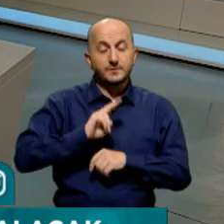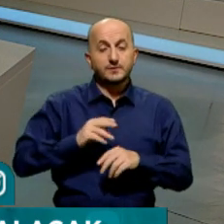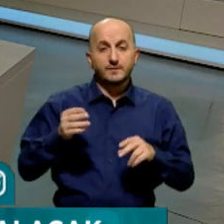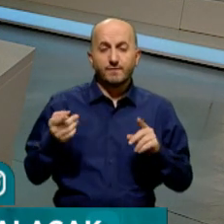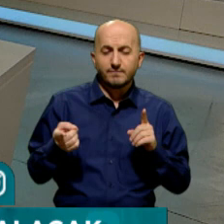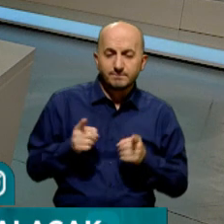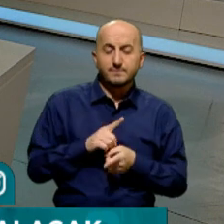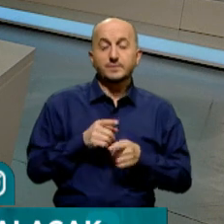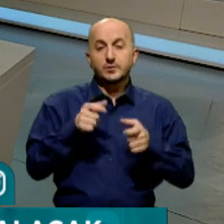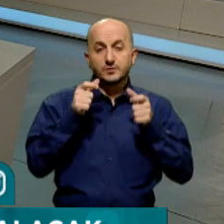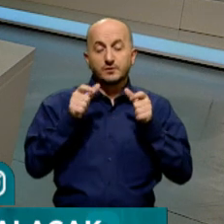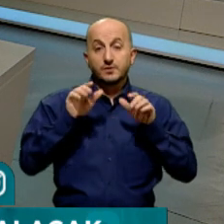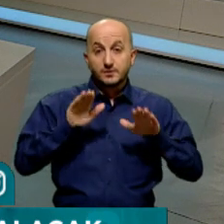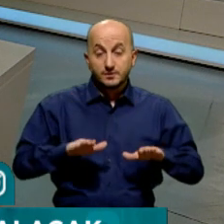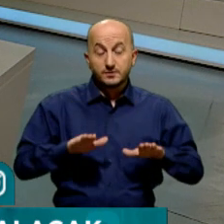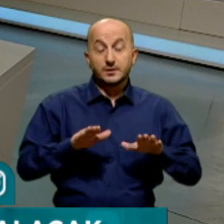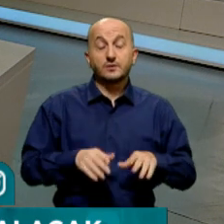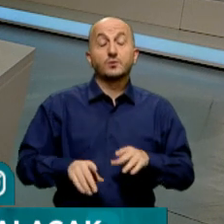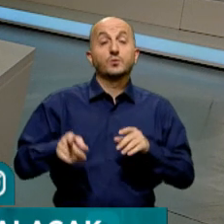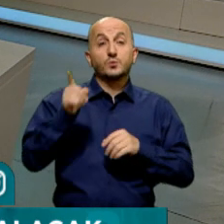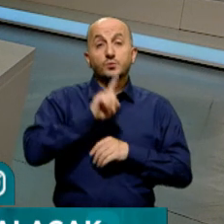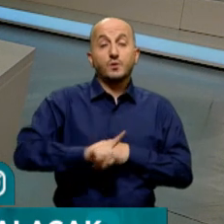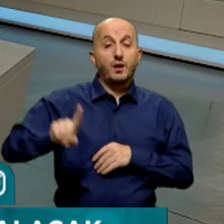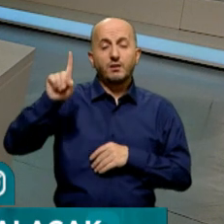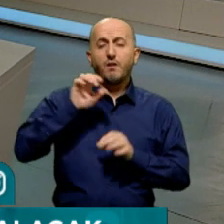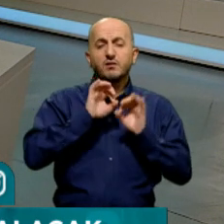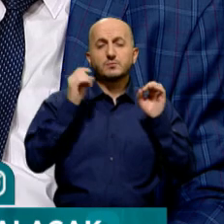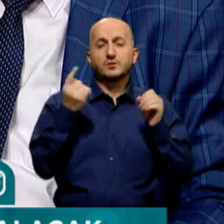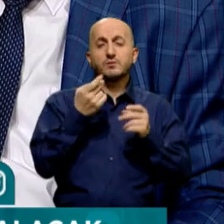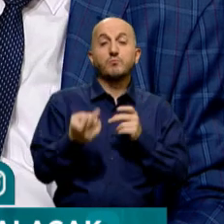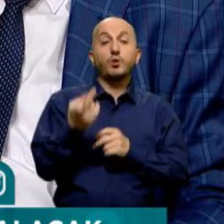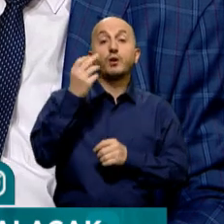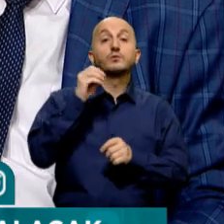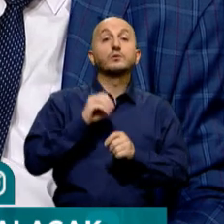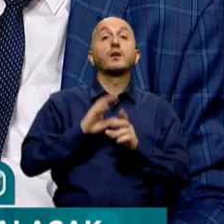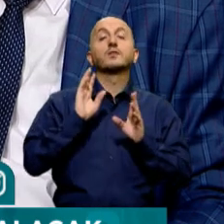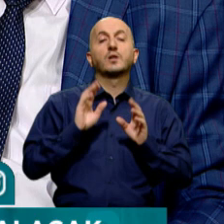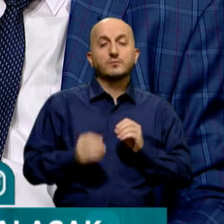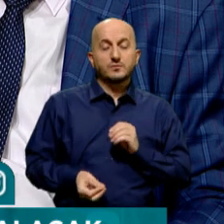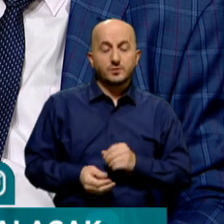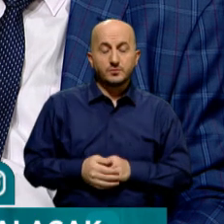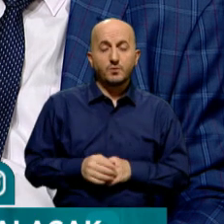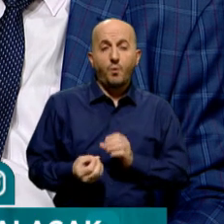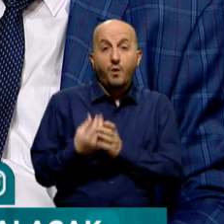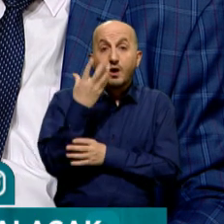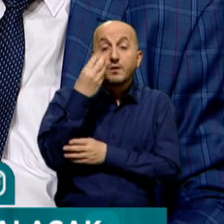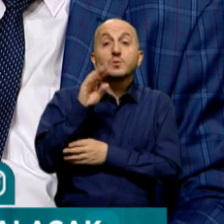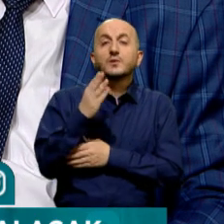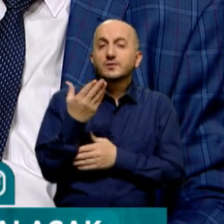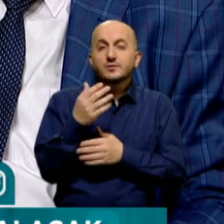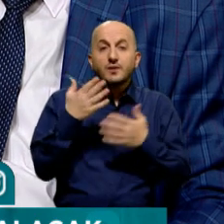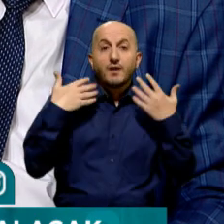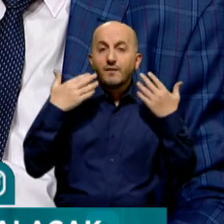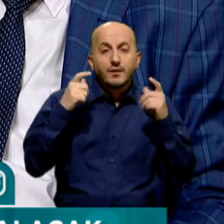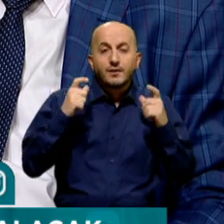vesairesine dikkat edeceğiz. Çünkü Allah hiçbir şeyi boş yaratmamış. Eğer o ağaçlar olmasaydı biz oksijeni nereden